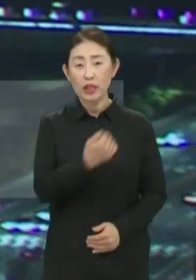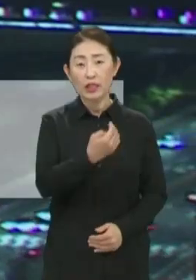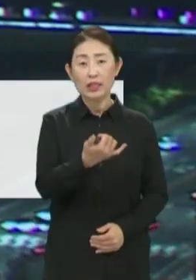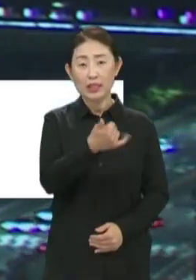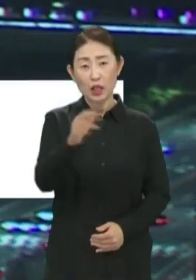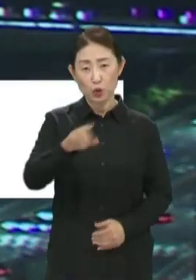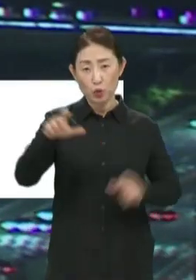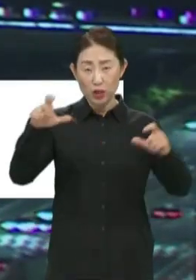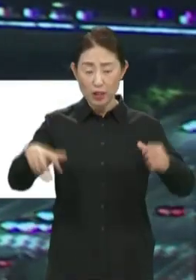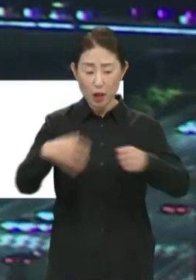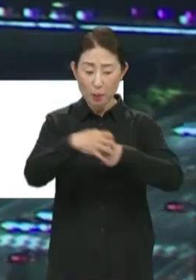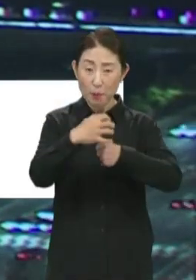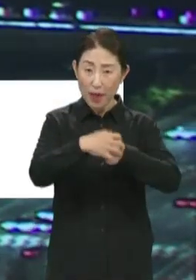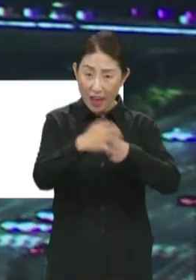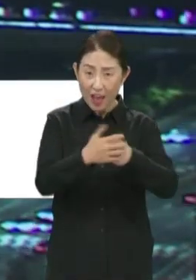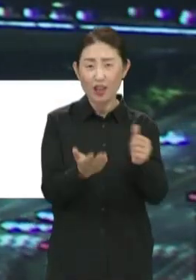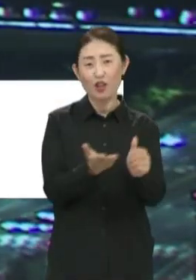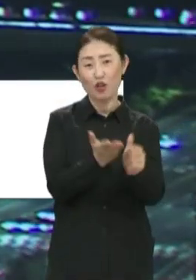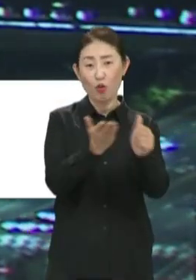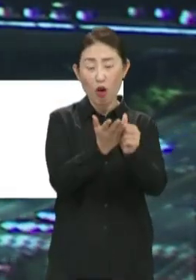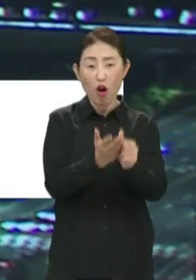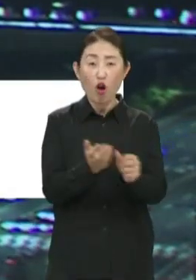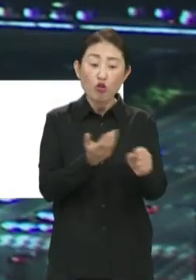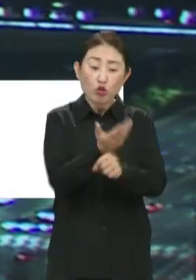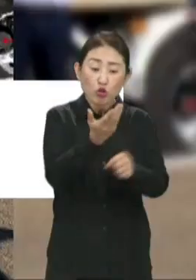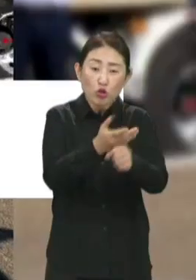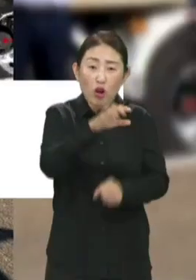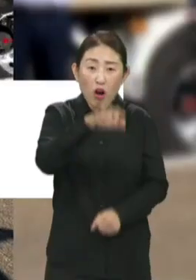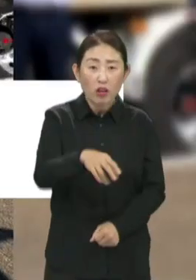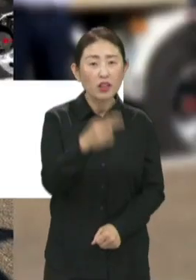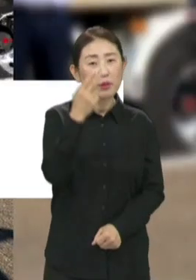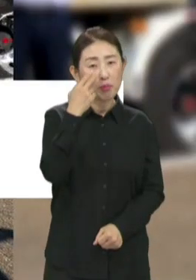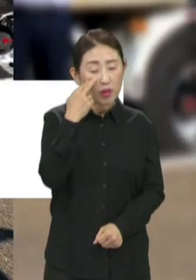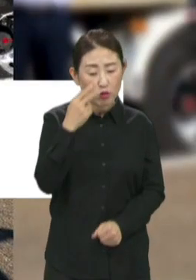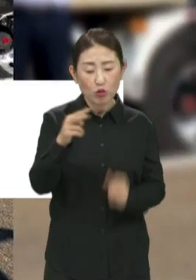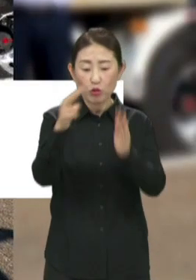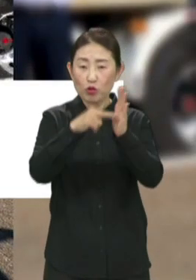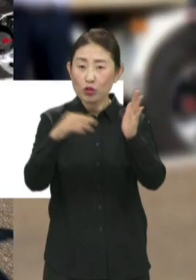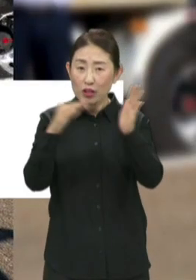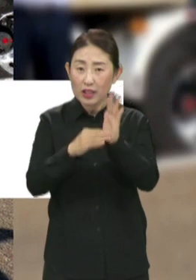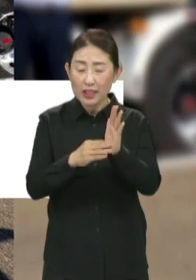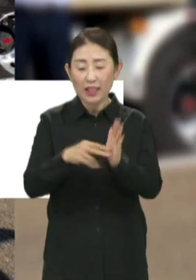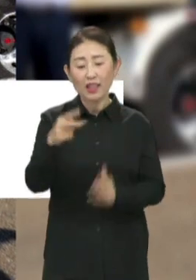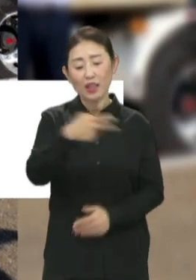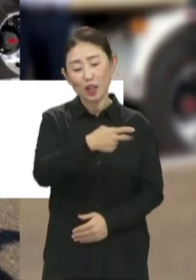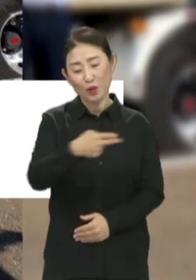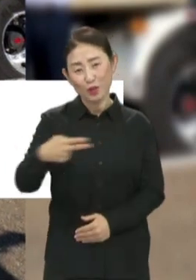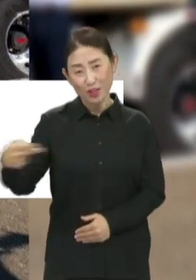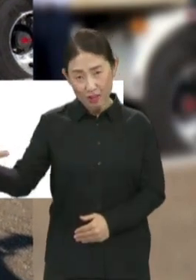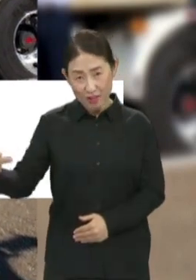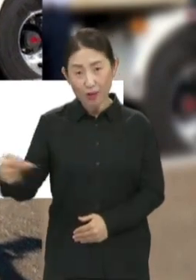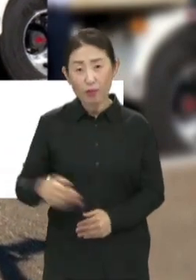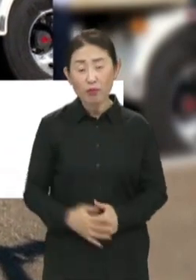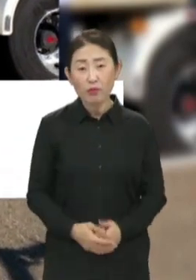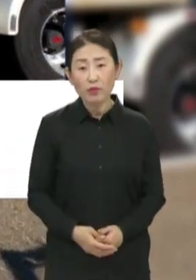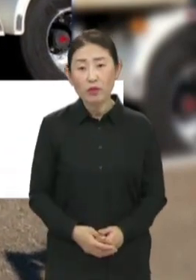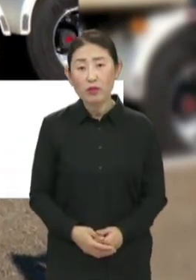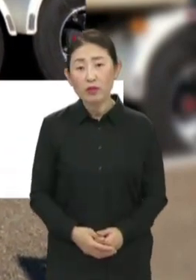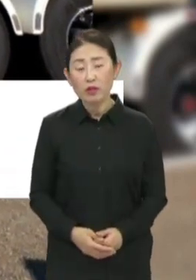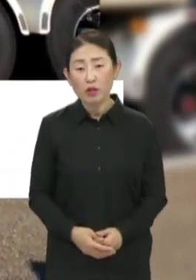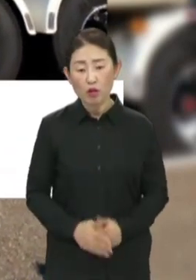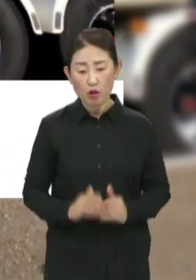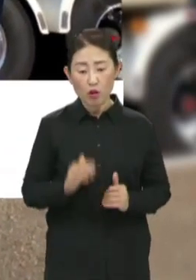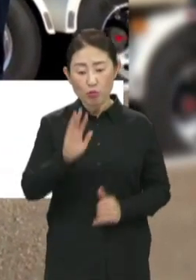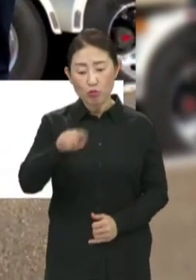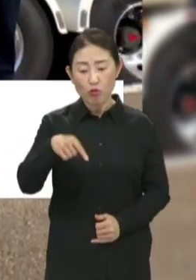세종에서 생산된 배가 미국과 뉴질랜드 인도네시아 등 해외 수출길에 오르게 됐습니다 세종시